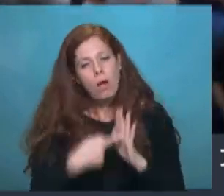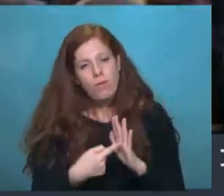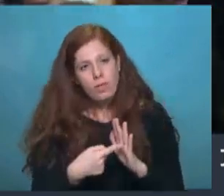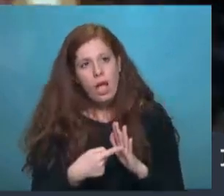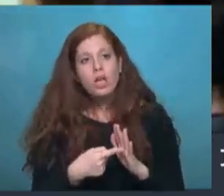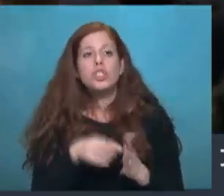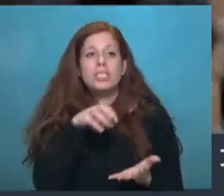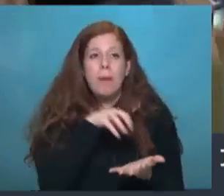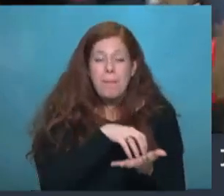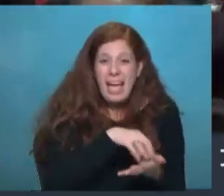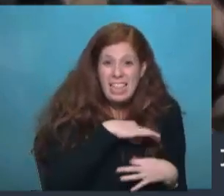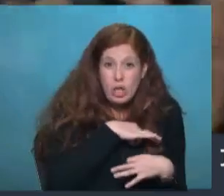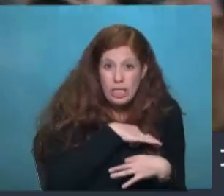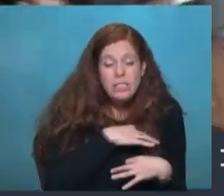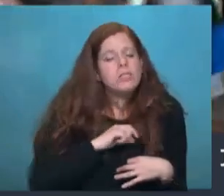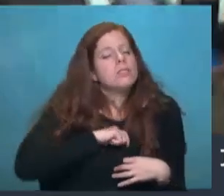זה כואב שבעתיים.